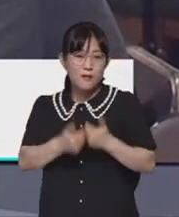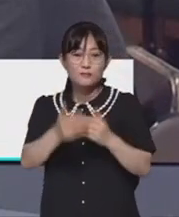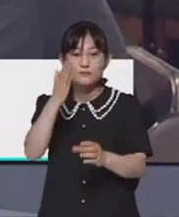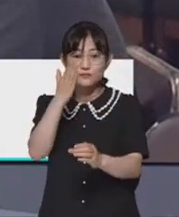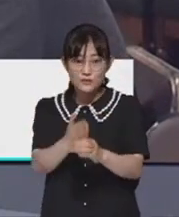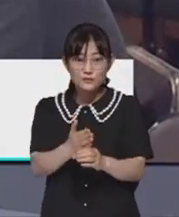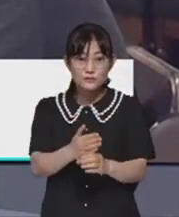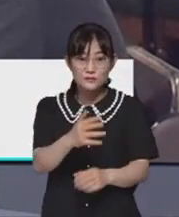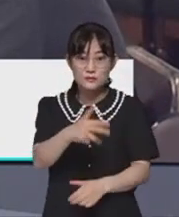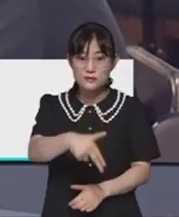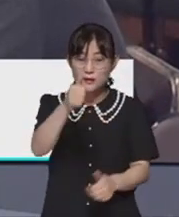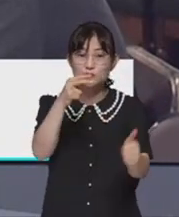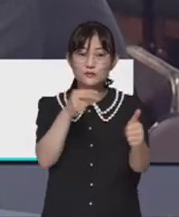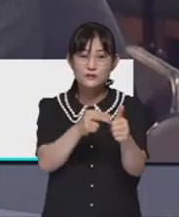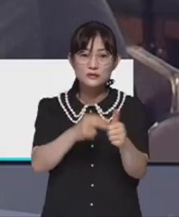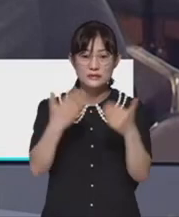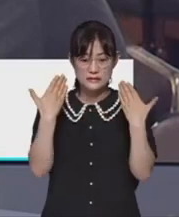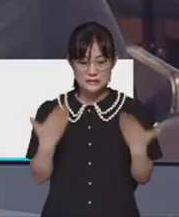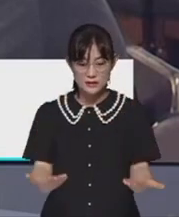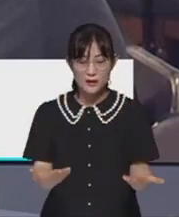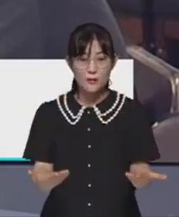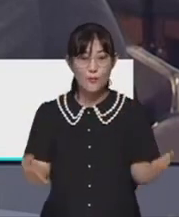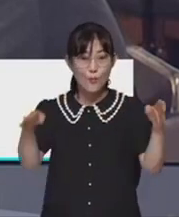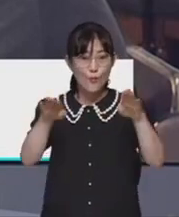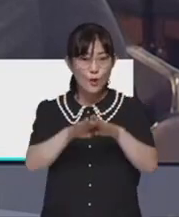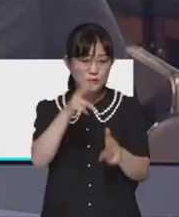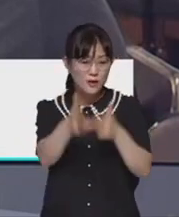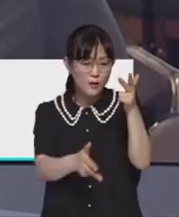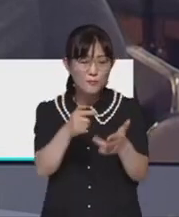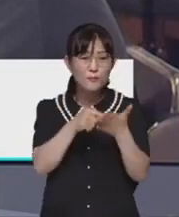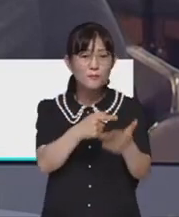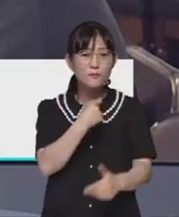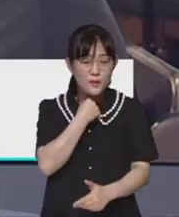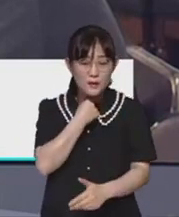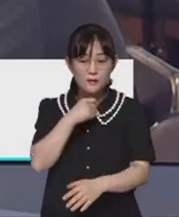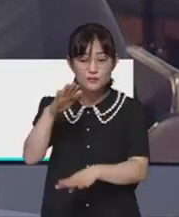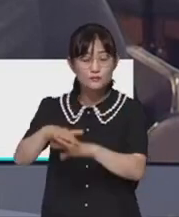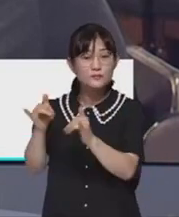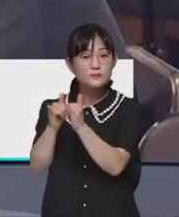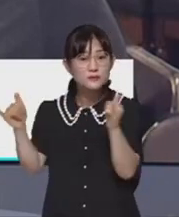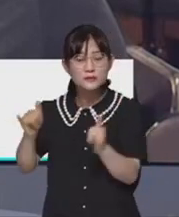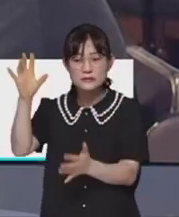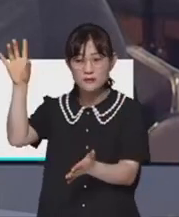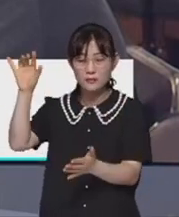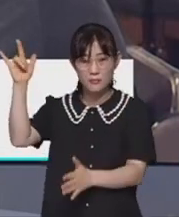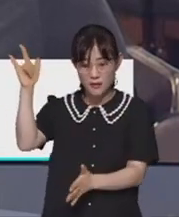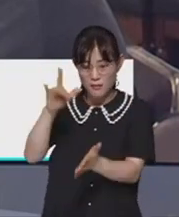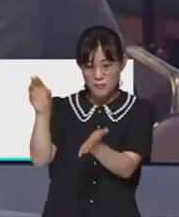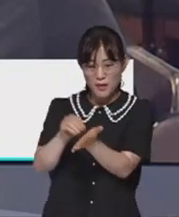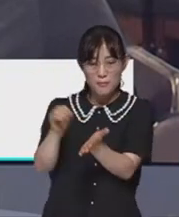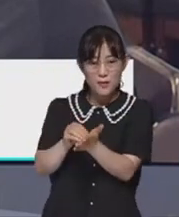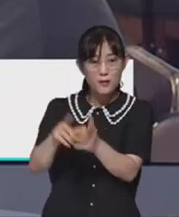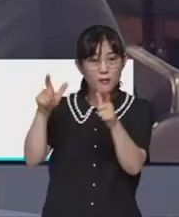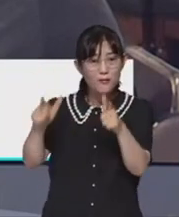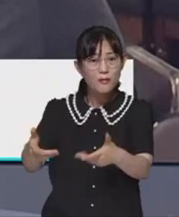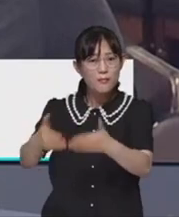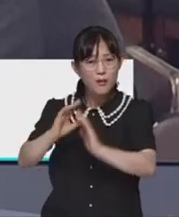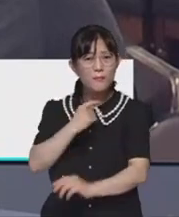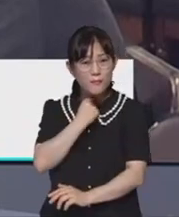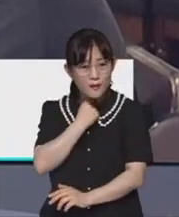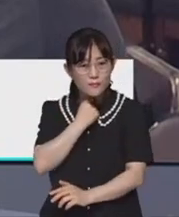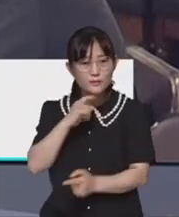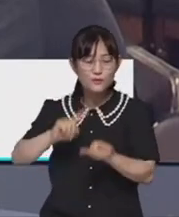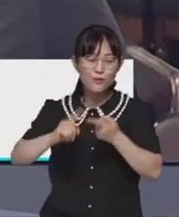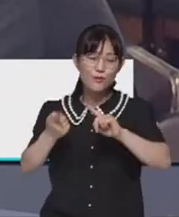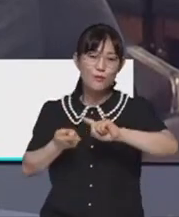장흥군은 농어촌 융복합 휴양밸리 조성 사업을 구상하고 있는 반면 주민들은 태양광 집적화 단지 조성을 원하며 의견이